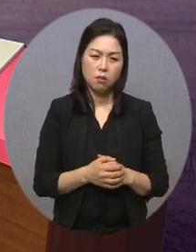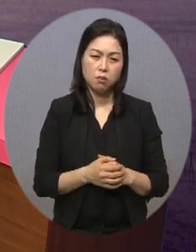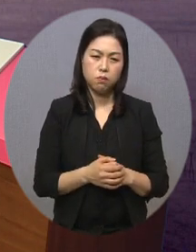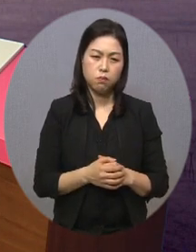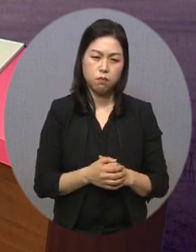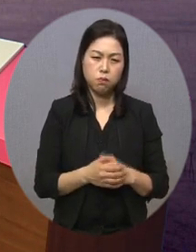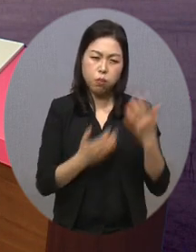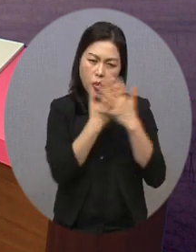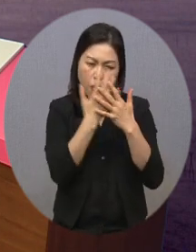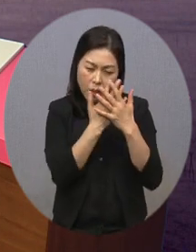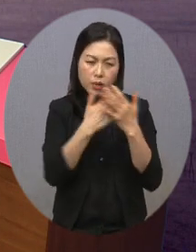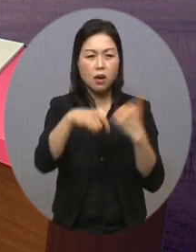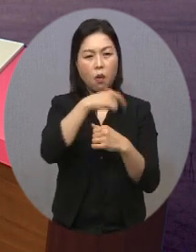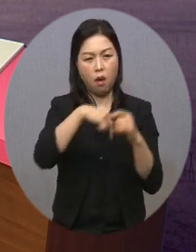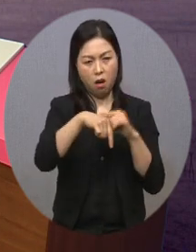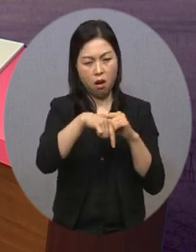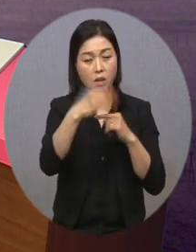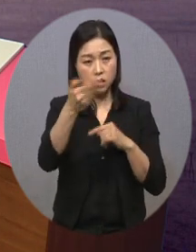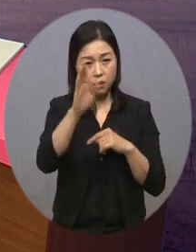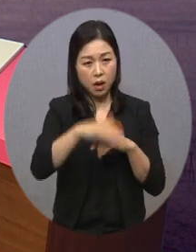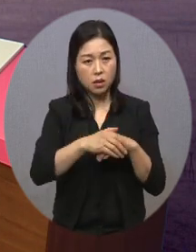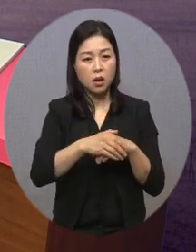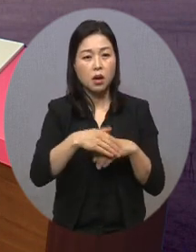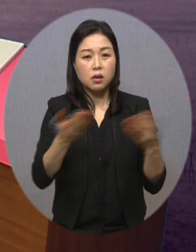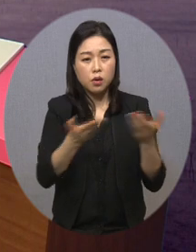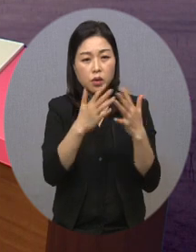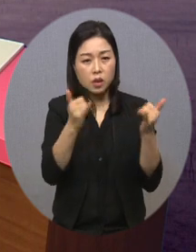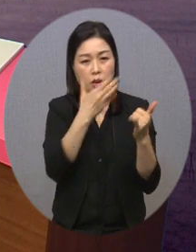우리가 근로자들의 복지를 얘기를 하면서